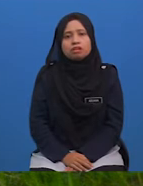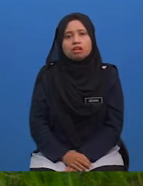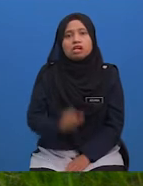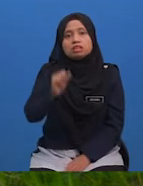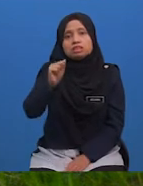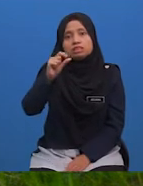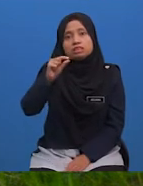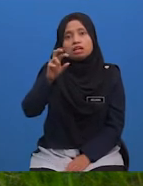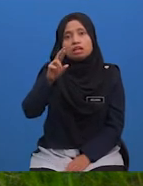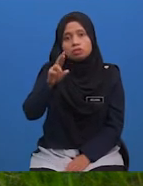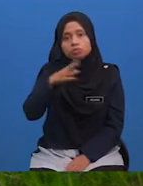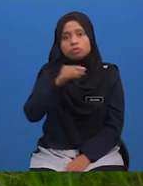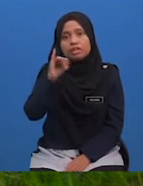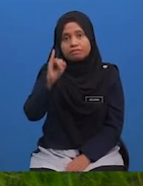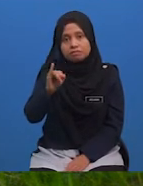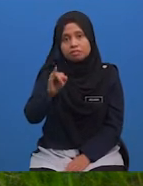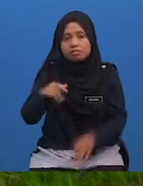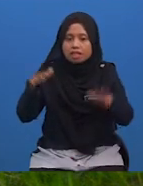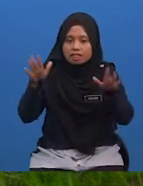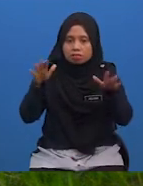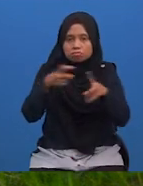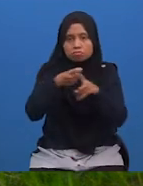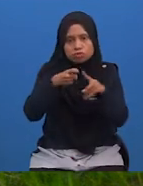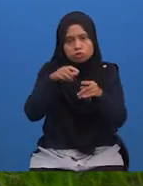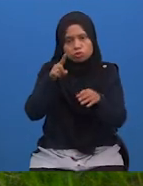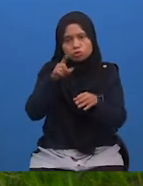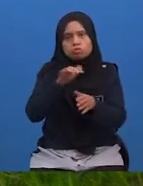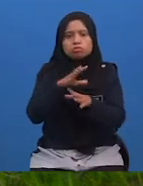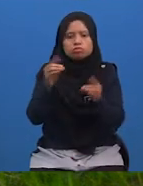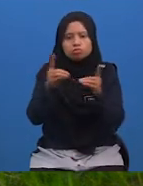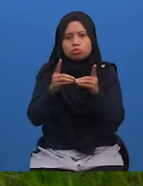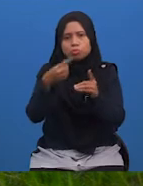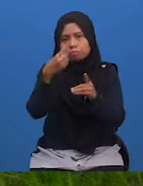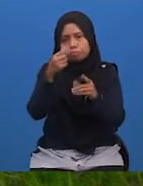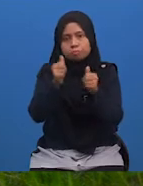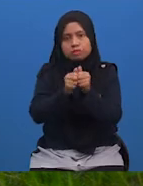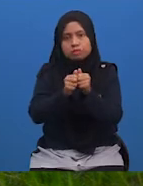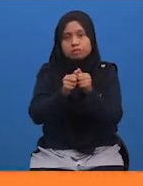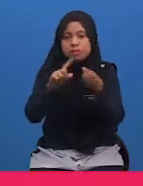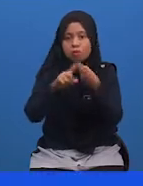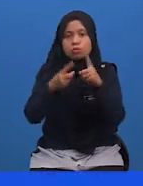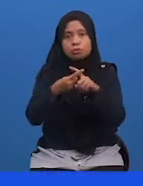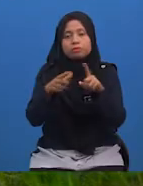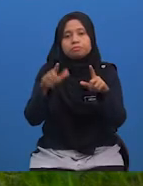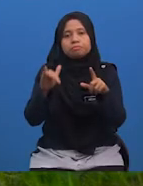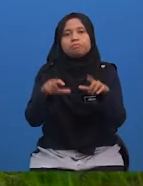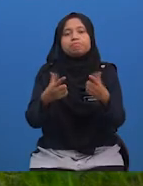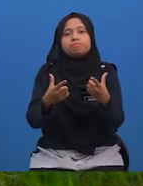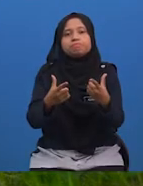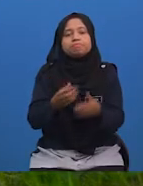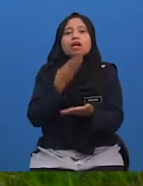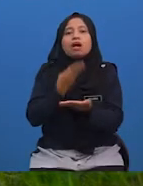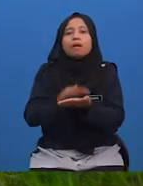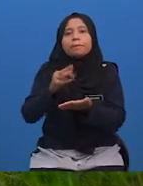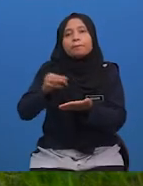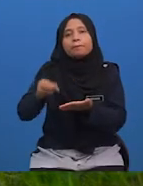Ranggu dan Sang Ranggi terbang dari situ untuk berjumpa dengan masyarakat mereka. Baik